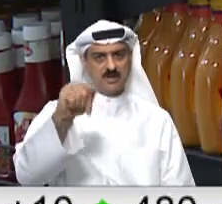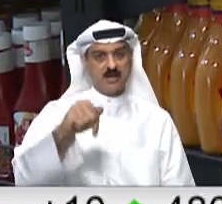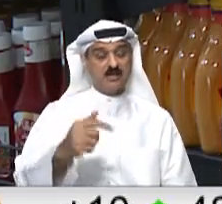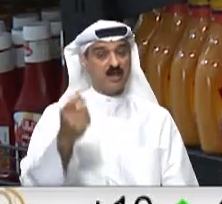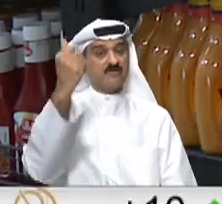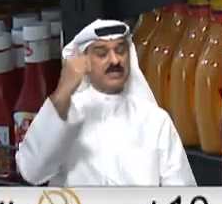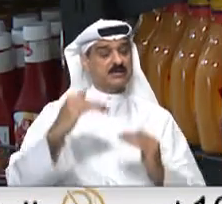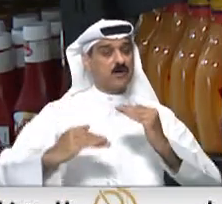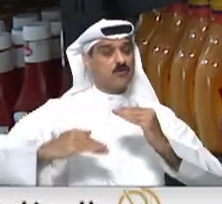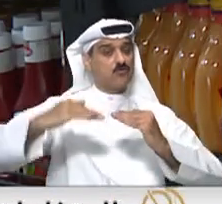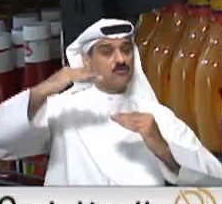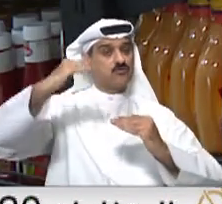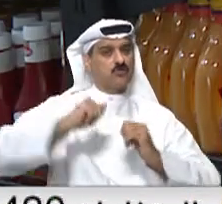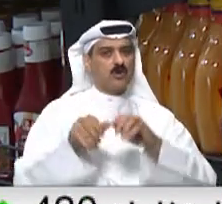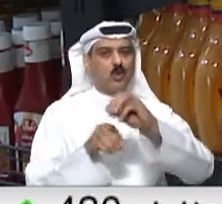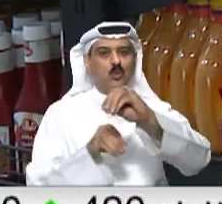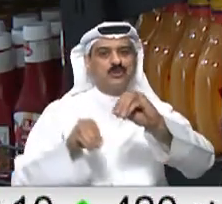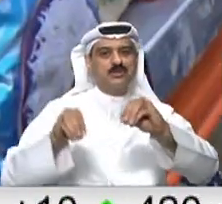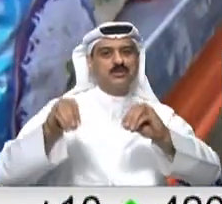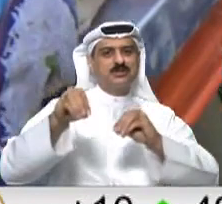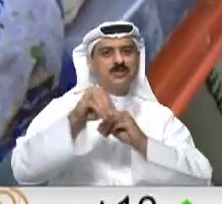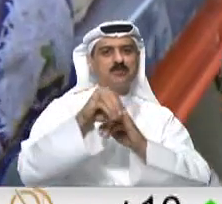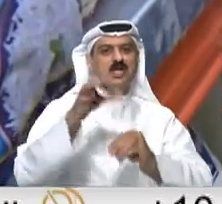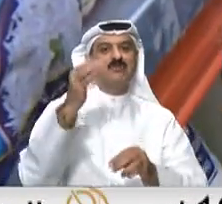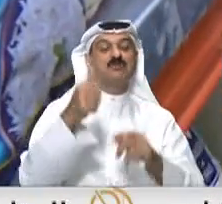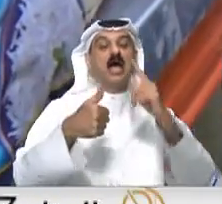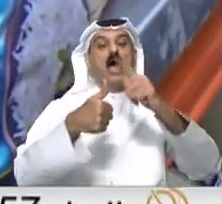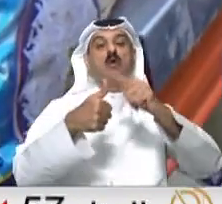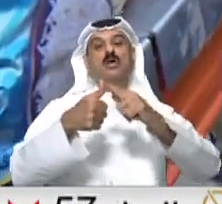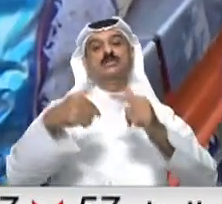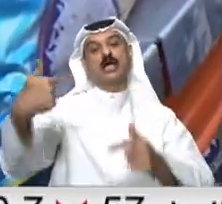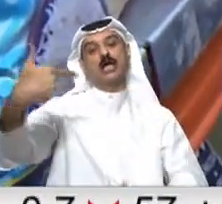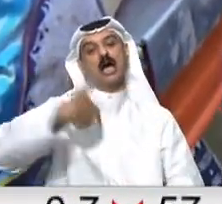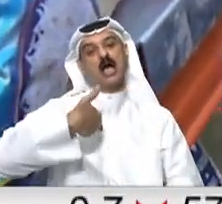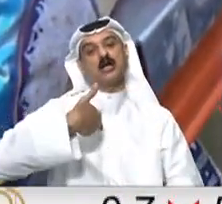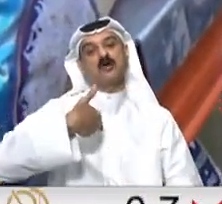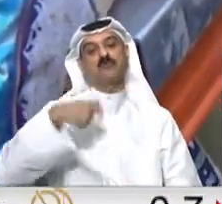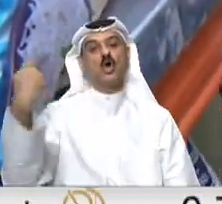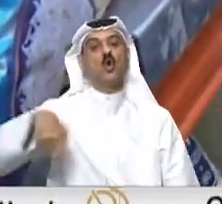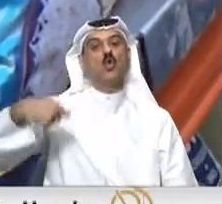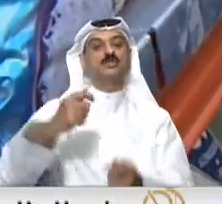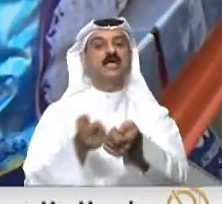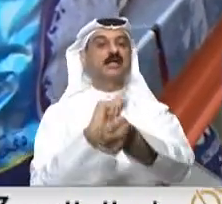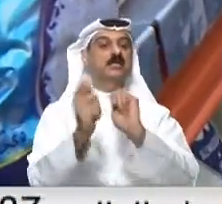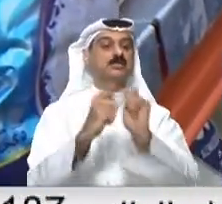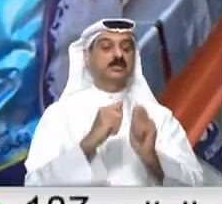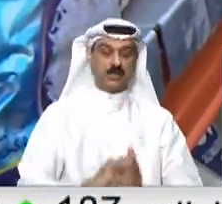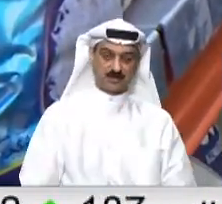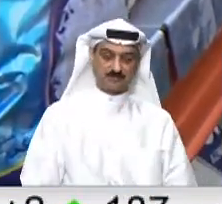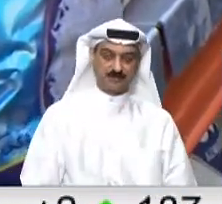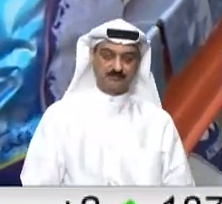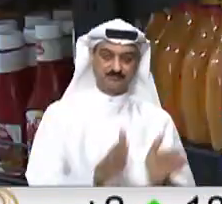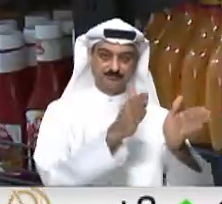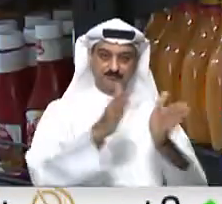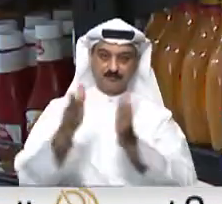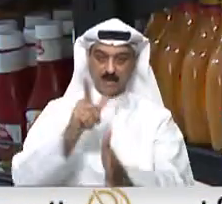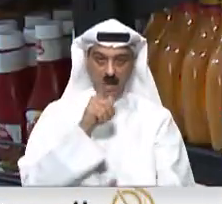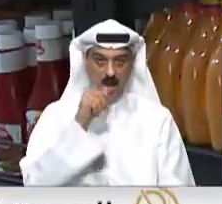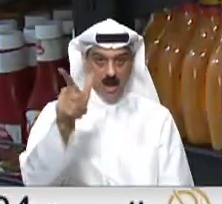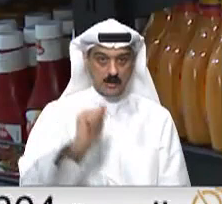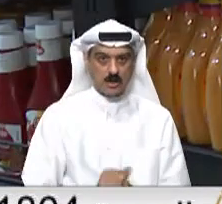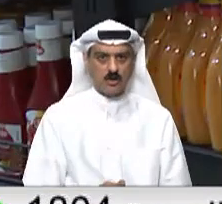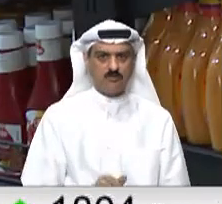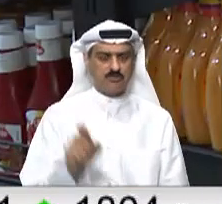او تغيير إلا بالرجوع إلى وزارة التجارة والصناعة. أحب أذكر في حال وجود